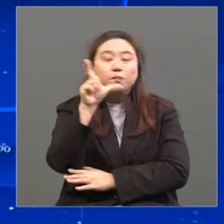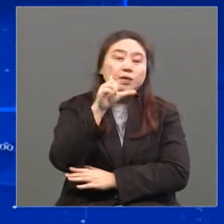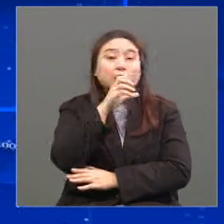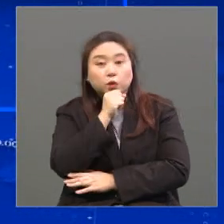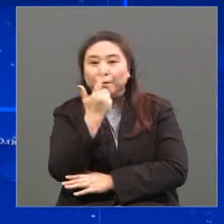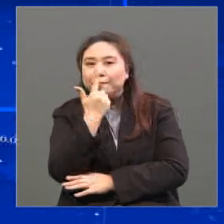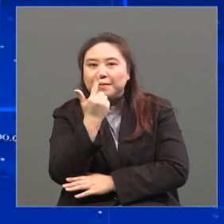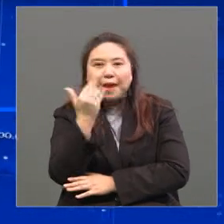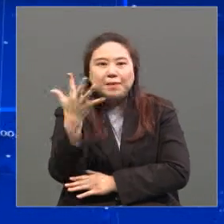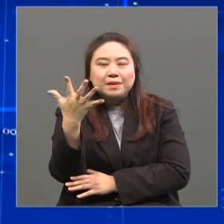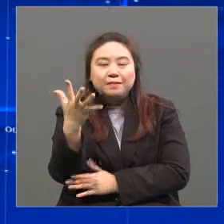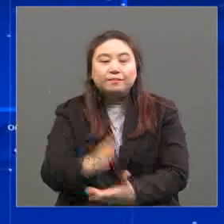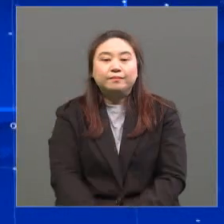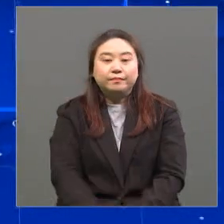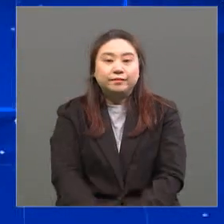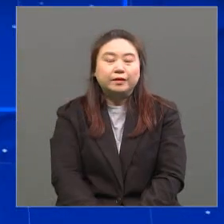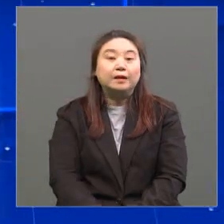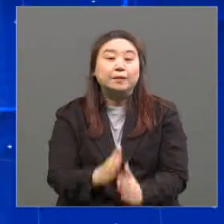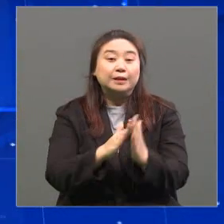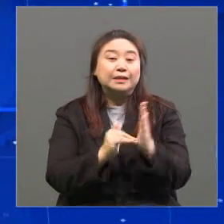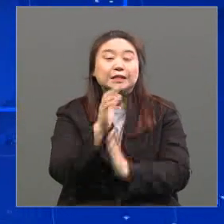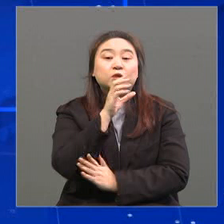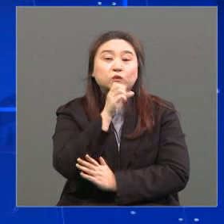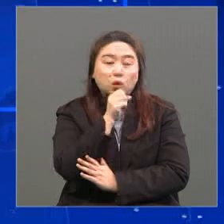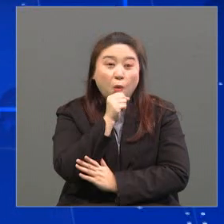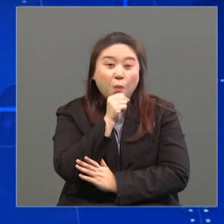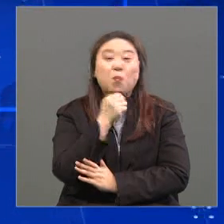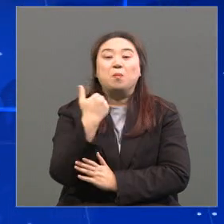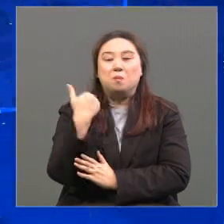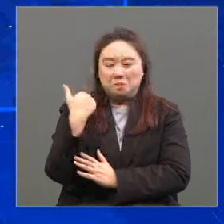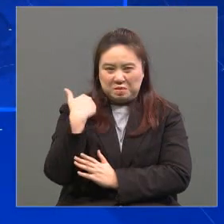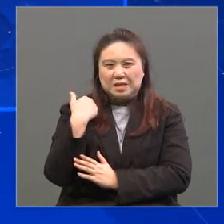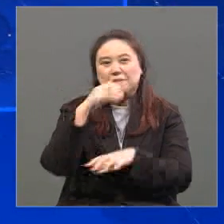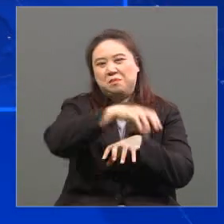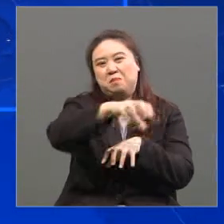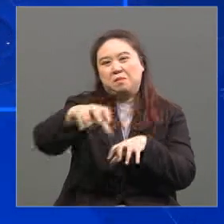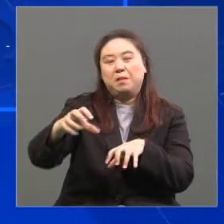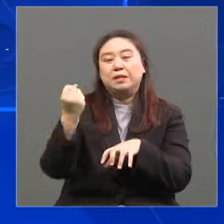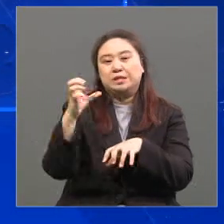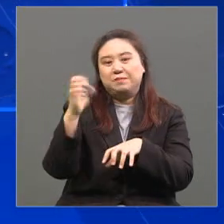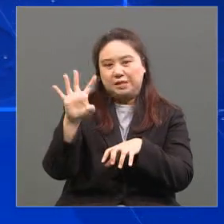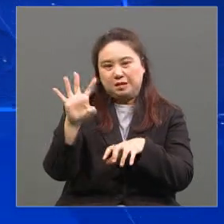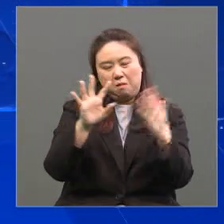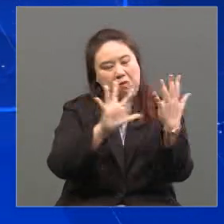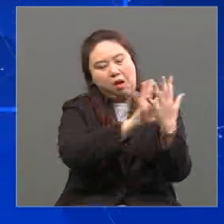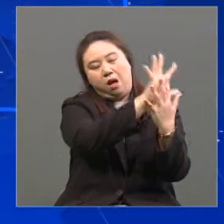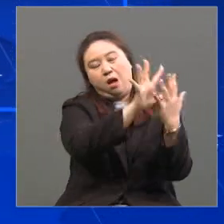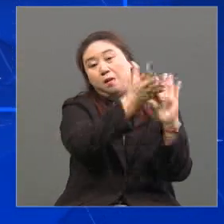ยังไม่ถึงสีแดงนะคะพื้นที่สีส้มเนี่ยก็มีถึง14พื้นที่กระจายไปอยู่ทั่วภู